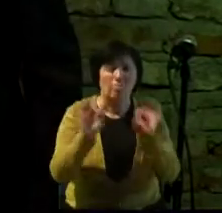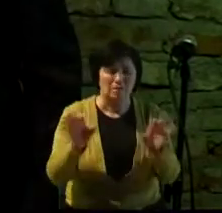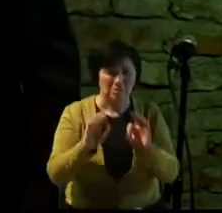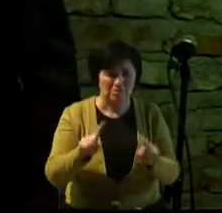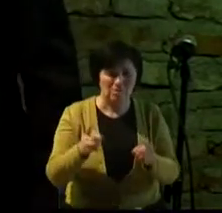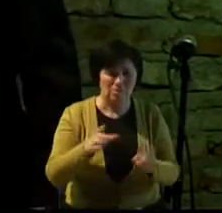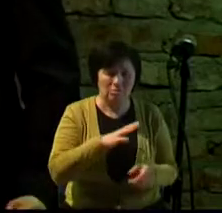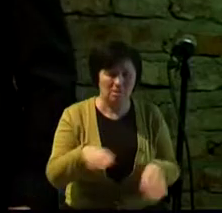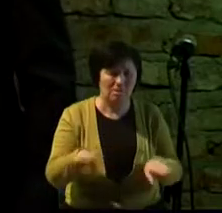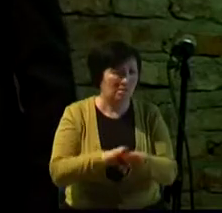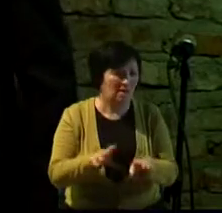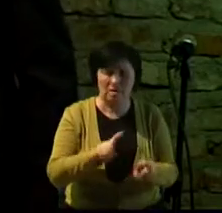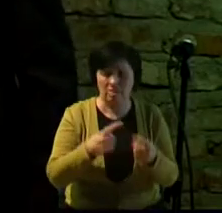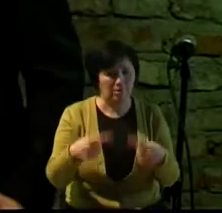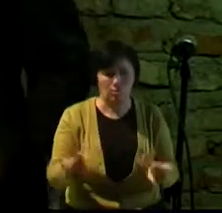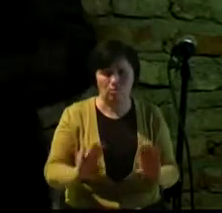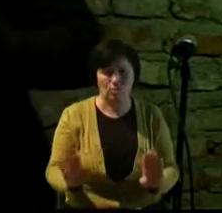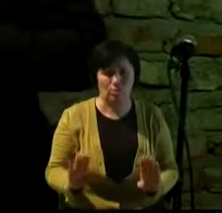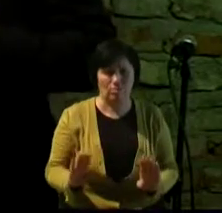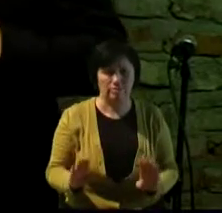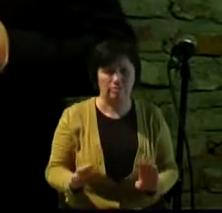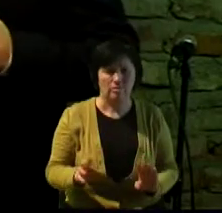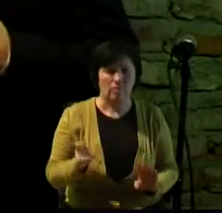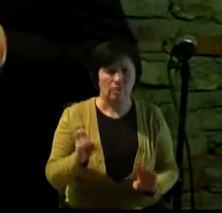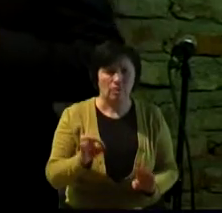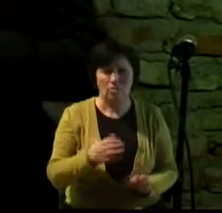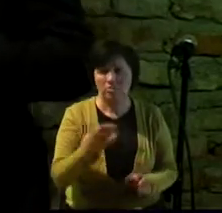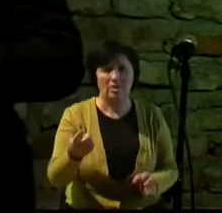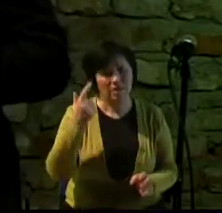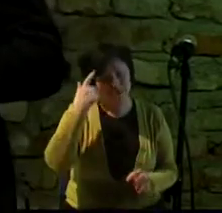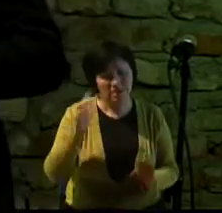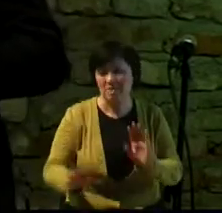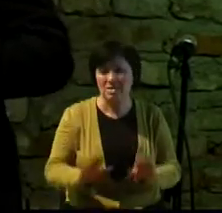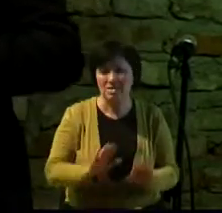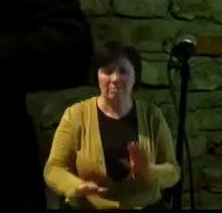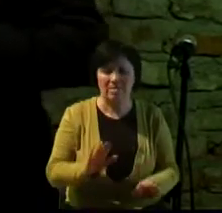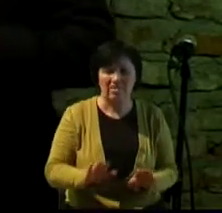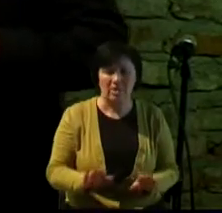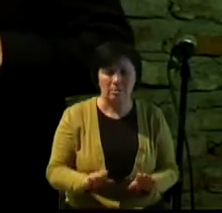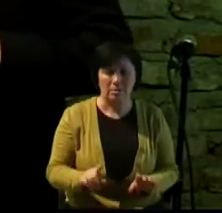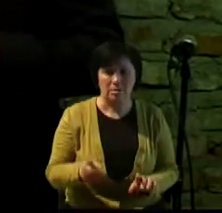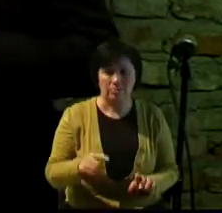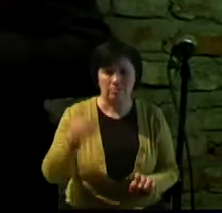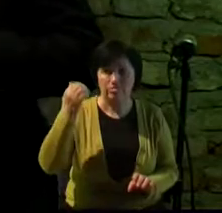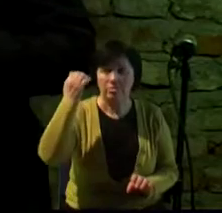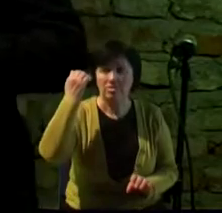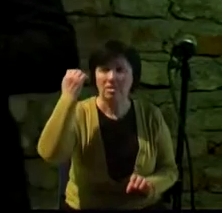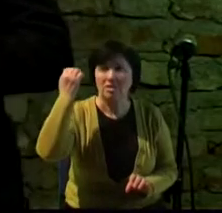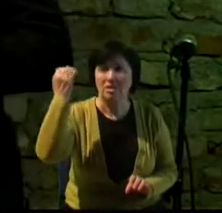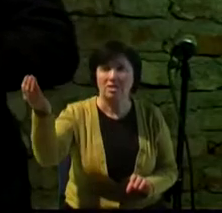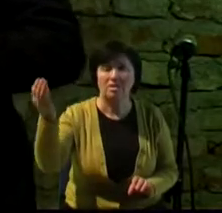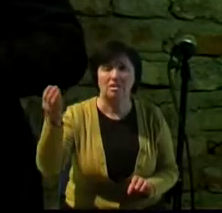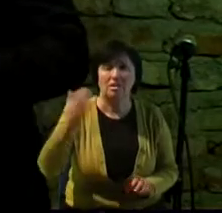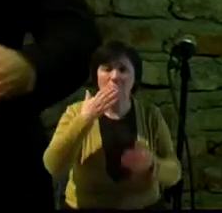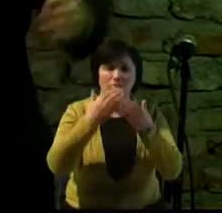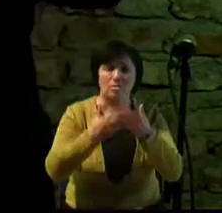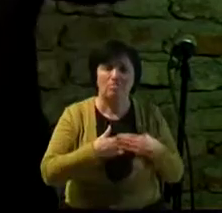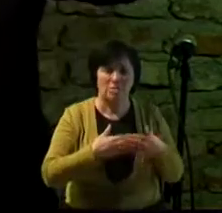И мы благодарим Его за это. И с нашей стороны мы можем больше